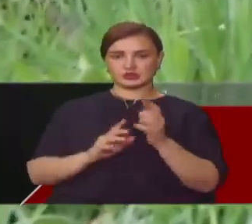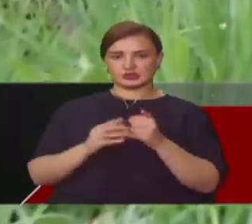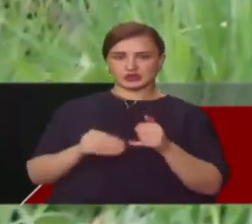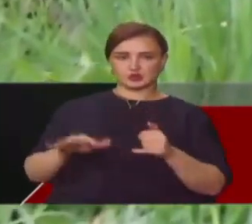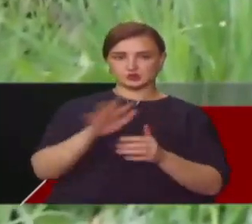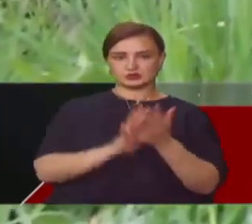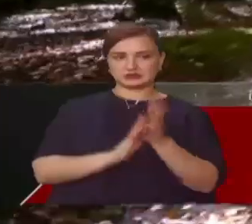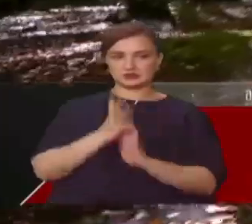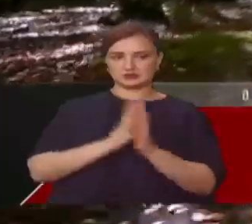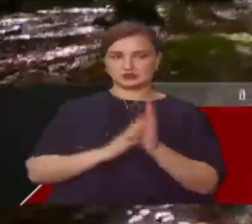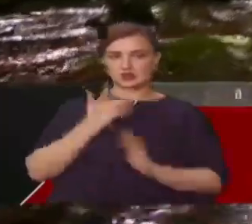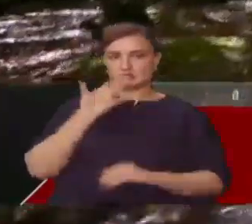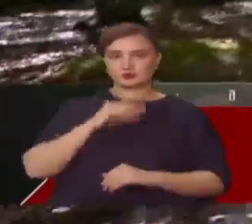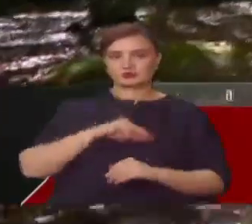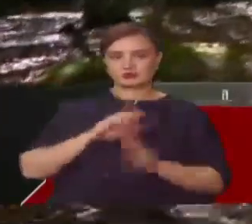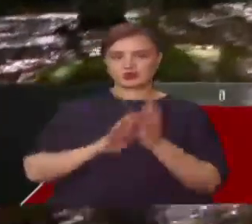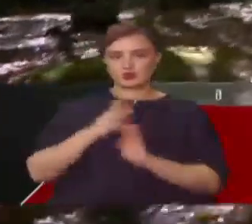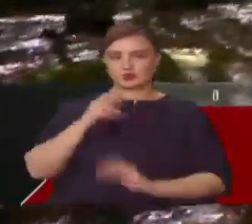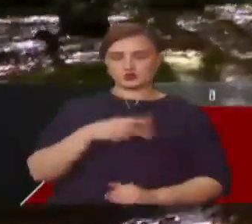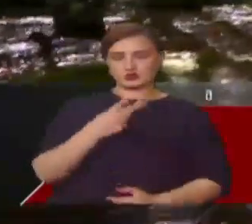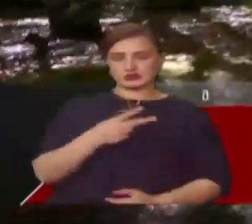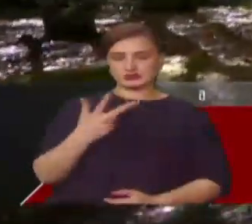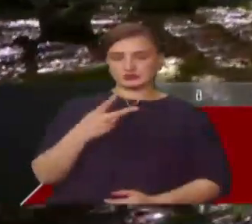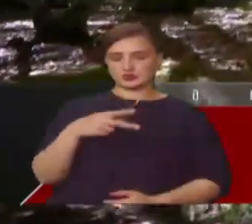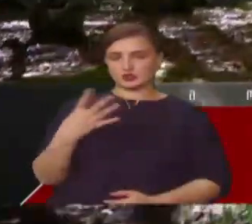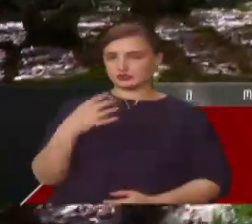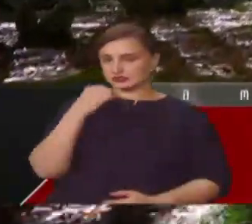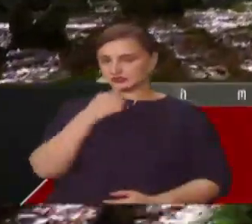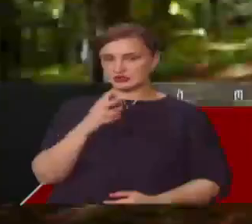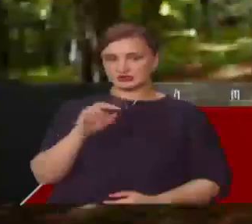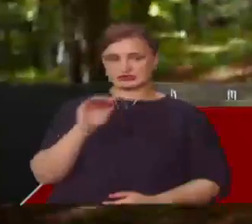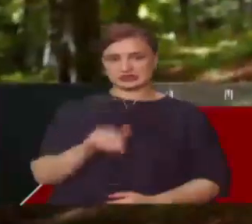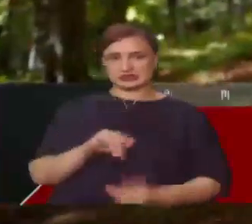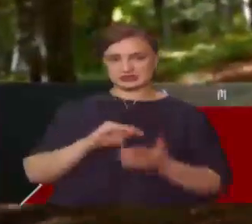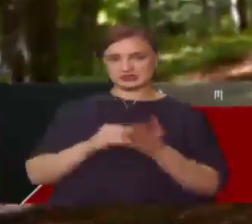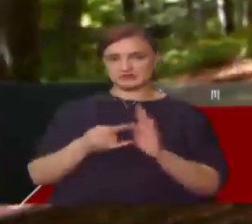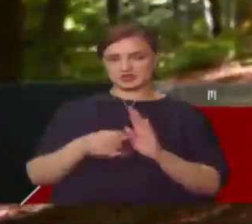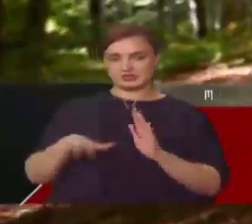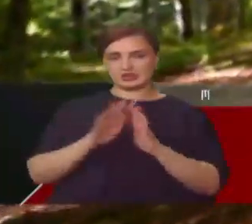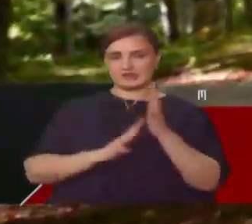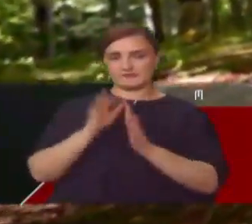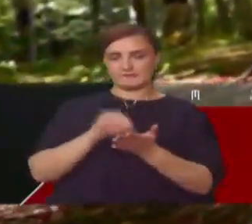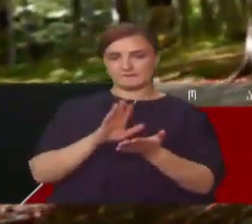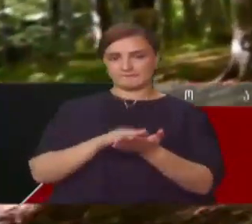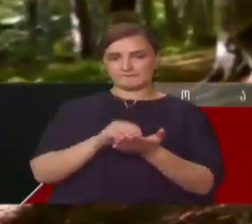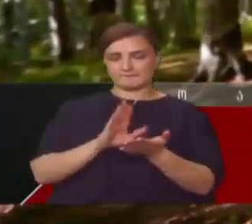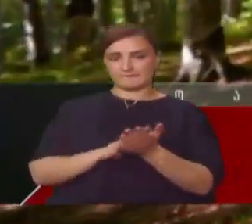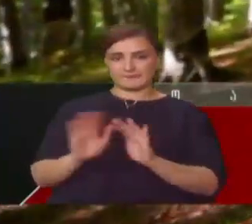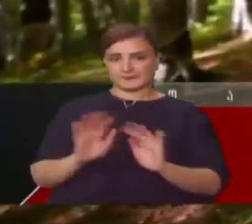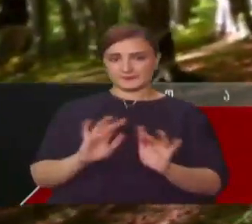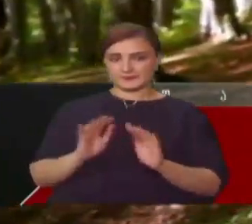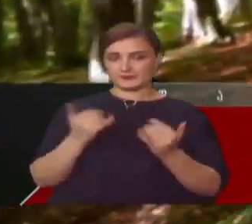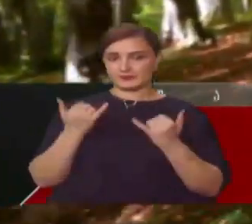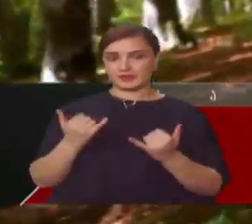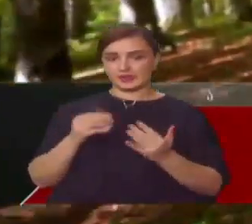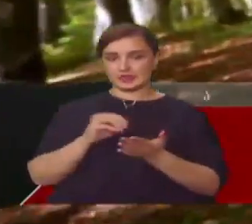სამსახურში. ეროვნულმა სააგენტომ 2023-84 წლებში 200,000 ჰექტარზე განახორციელა ტყის აღრიცხვის პროცესი. ირაკლის სივსივაძის თქმით, ამ